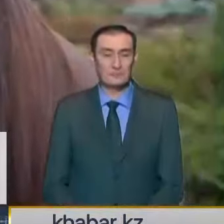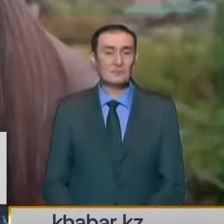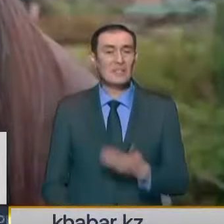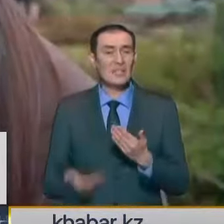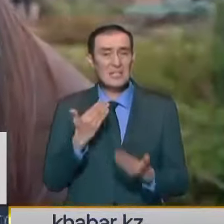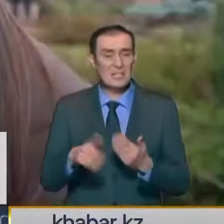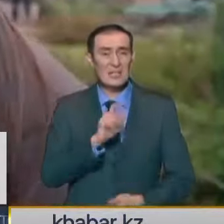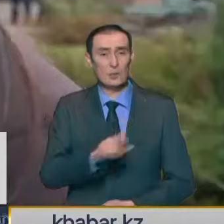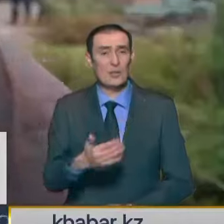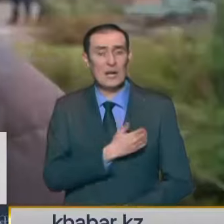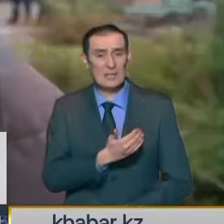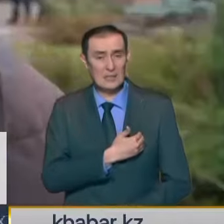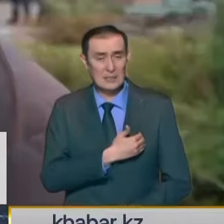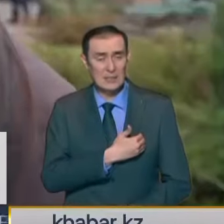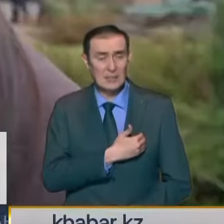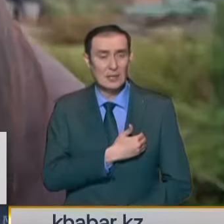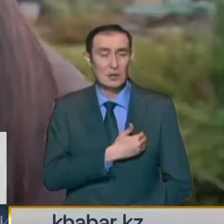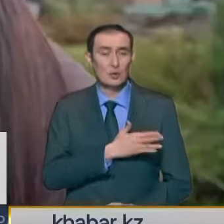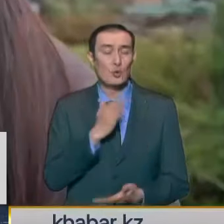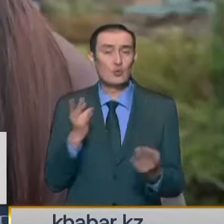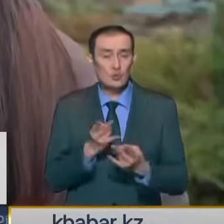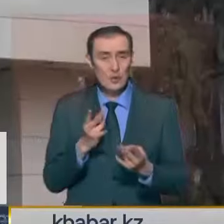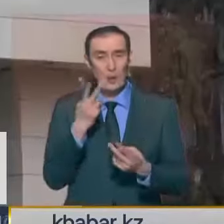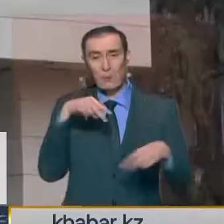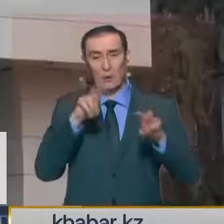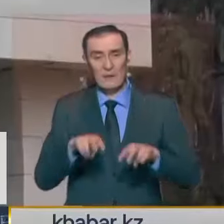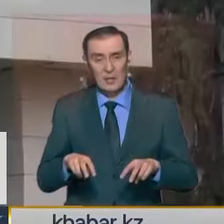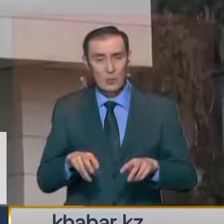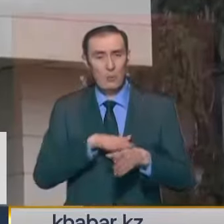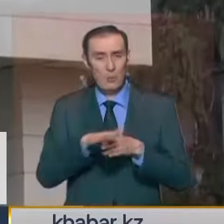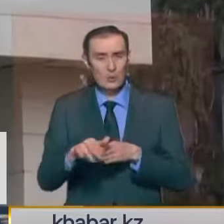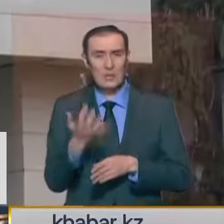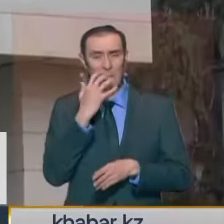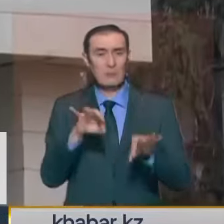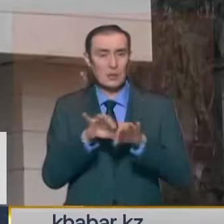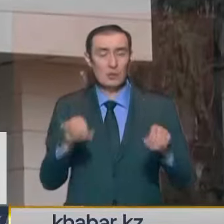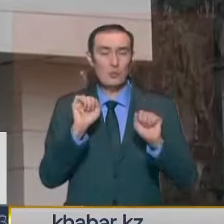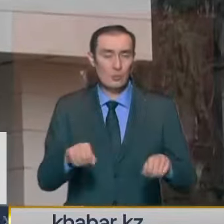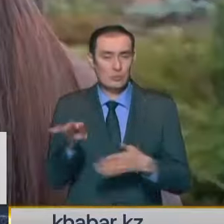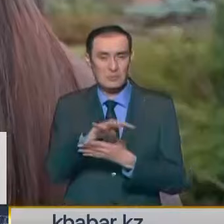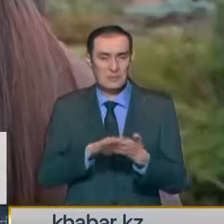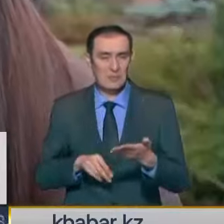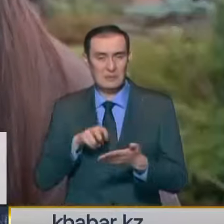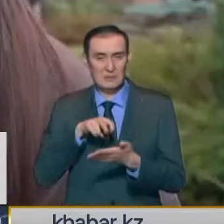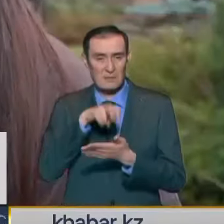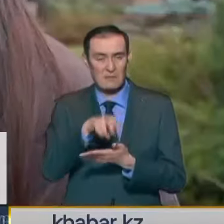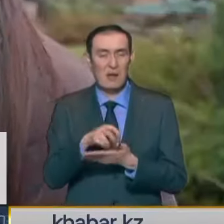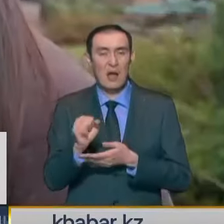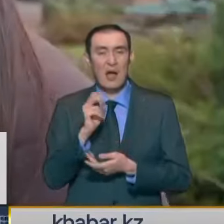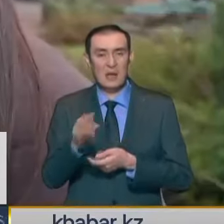жители хотят думают что есть необходимость проверить полностью теплотрассу то они могут письменно обратиться в городской